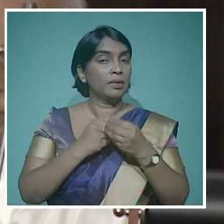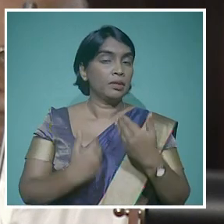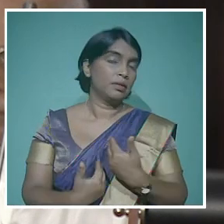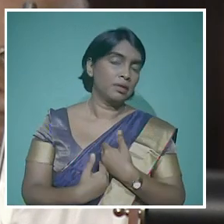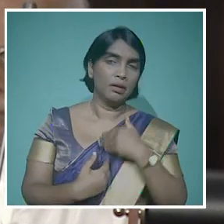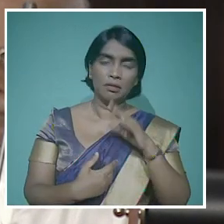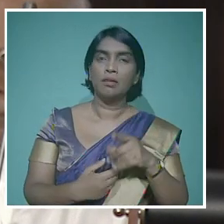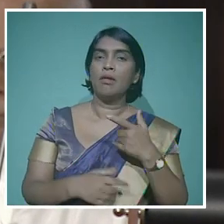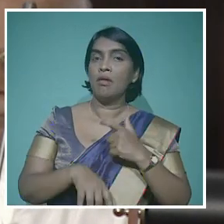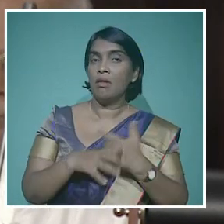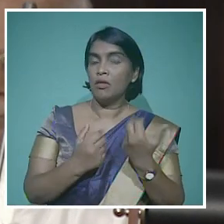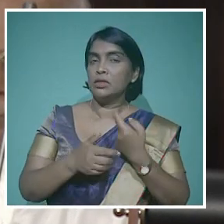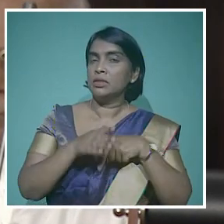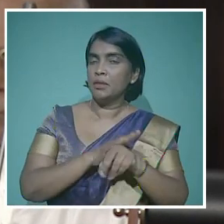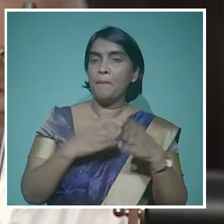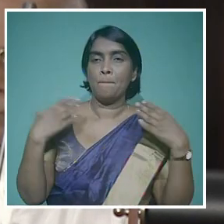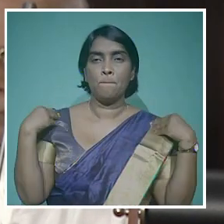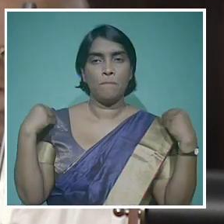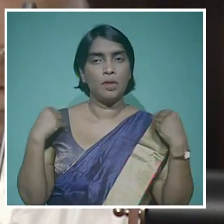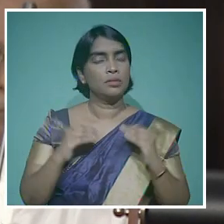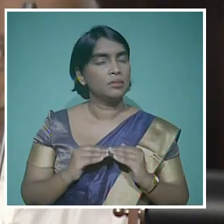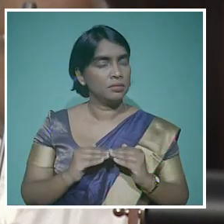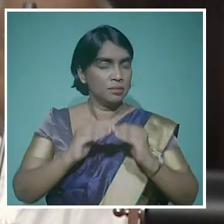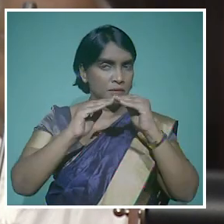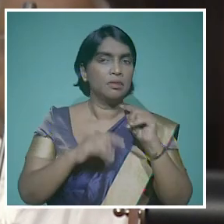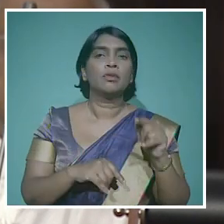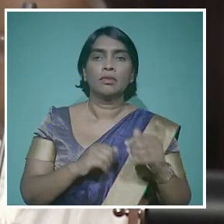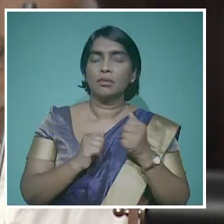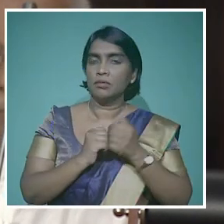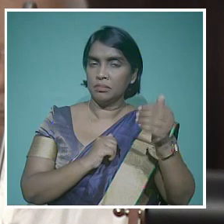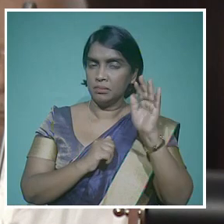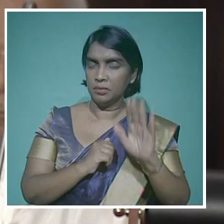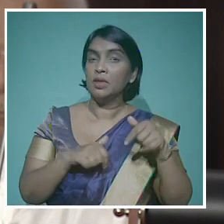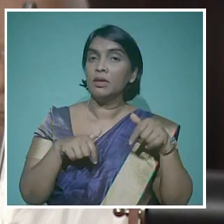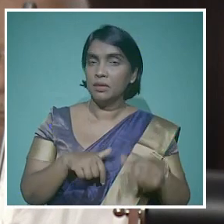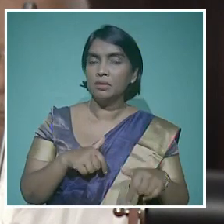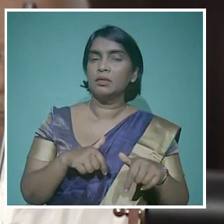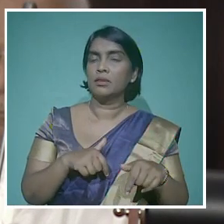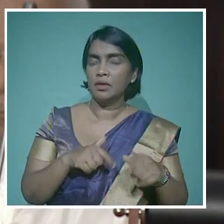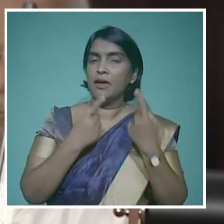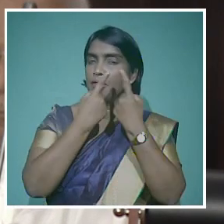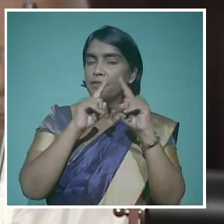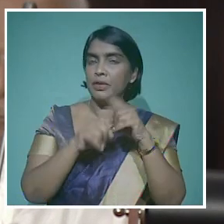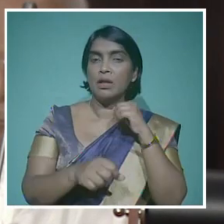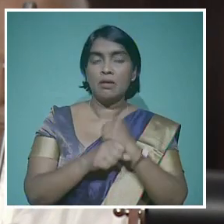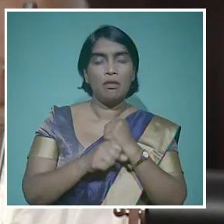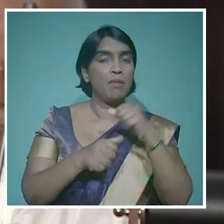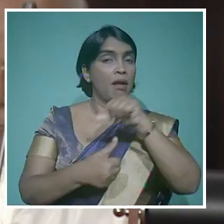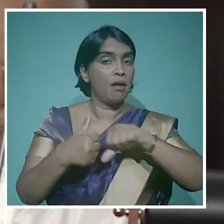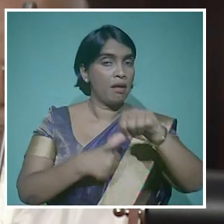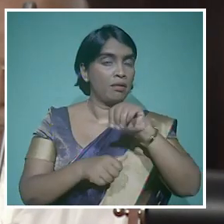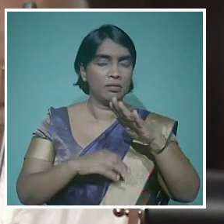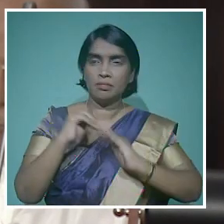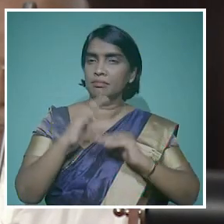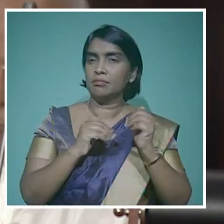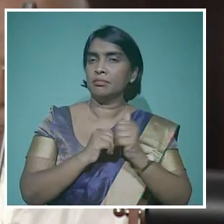ලෙස අවශ්‍ය අටිතල පහසුකම් සංවර්ධනය කිරීමට පියවර ගන්නු ලැබෙනවා. දැනට විවිධ රාජ්‍ය ආයතනයන් යටතේ